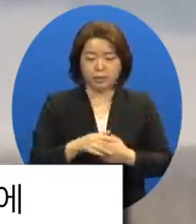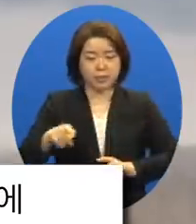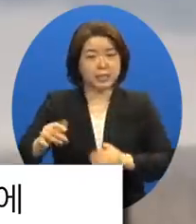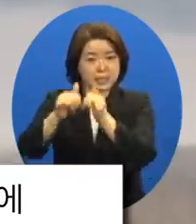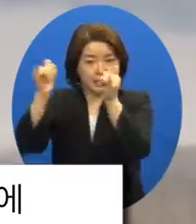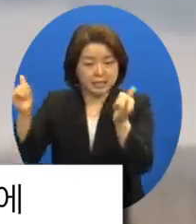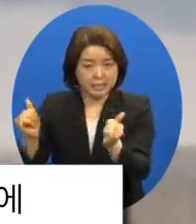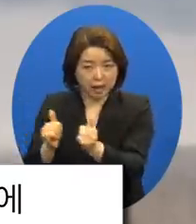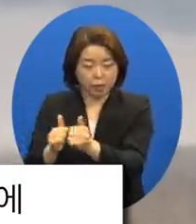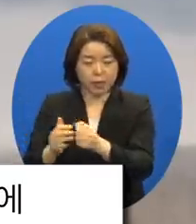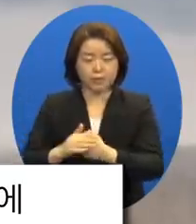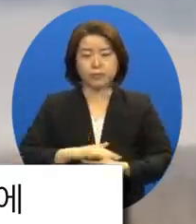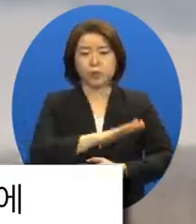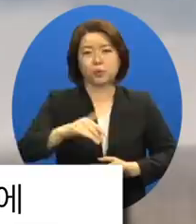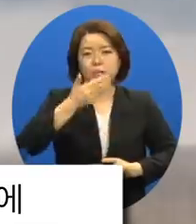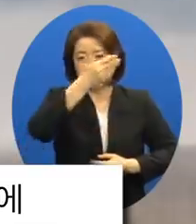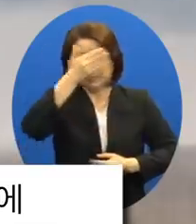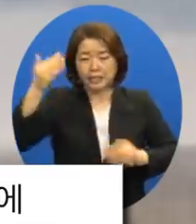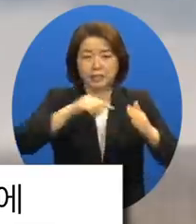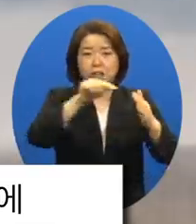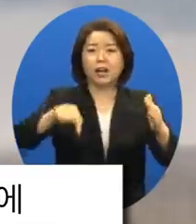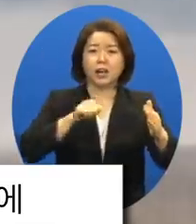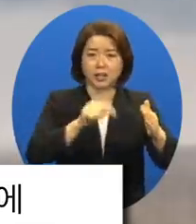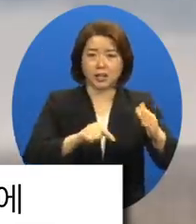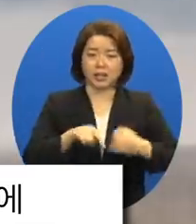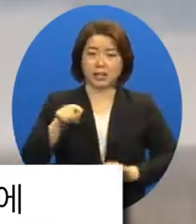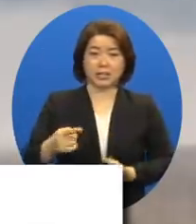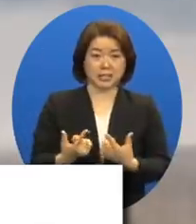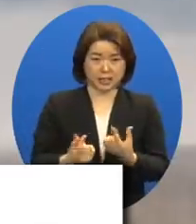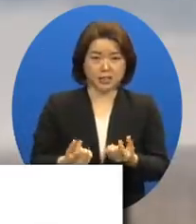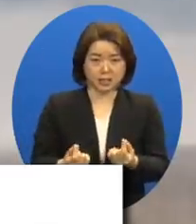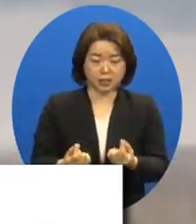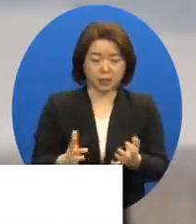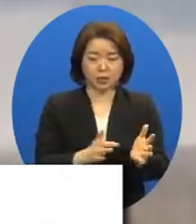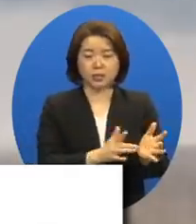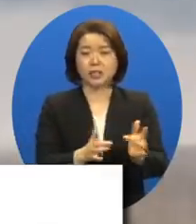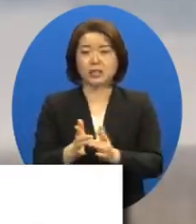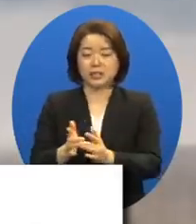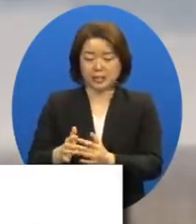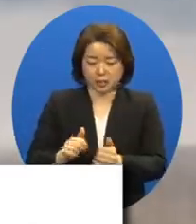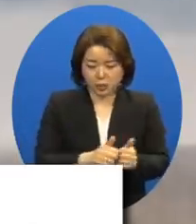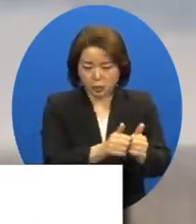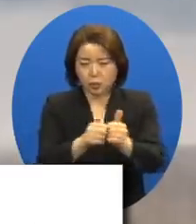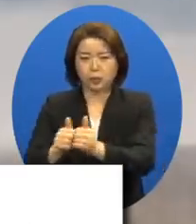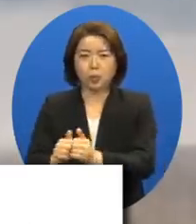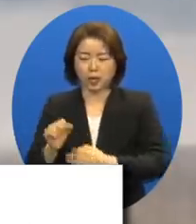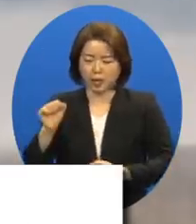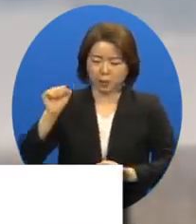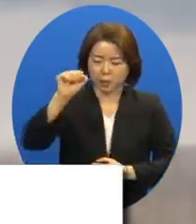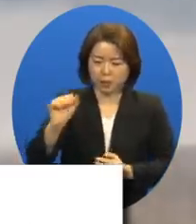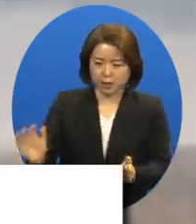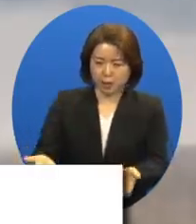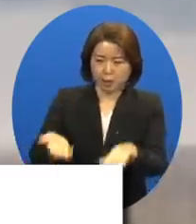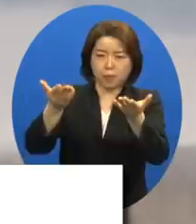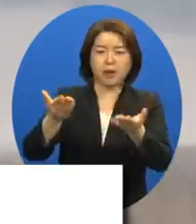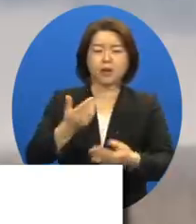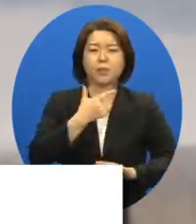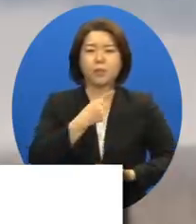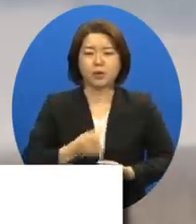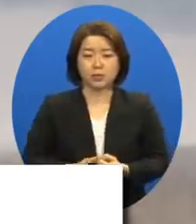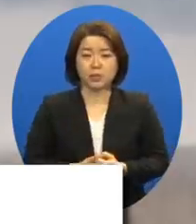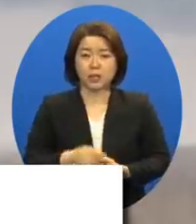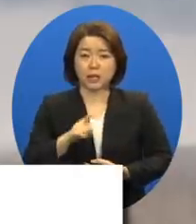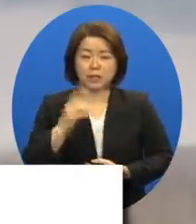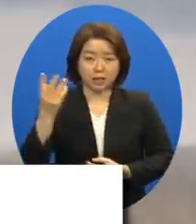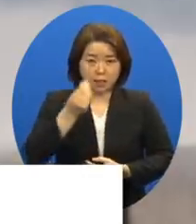우리 청년들 안에 이런 예 수동의 운동이 길을 하기를 원하는 것이 이것은